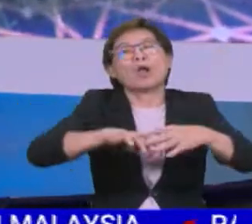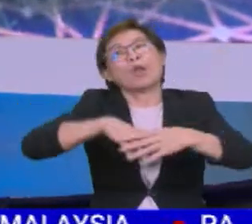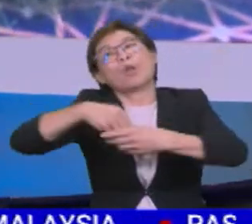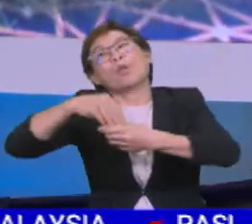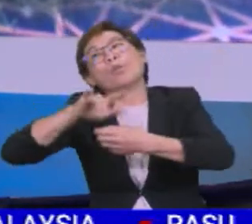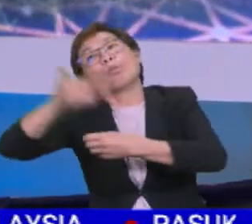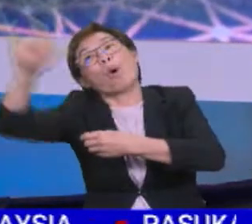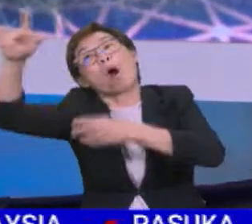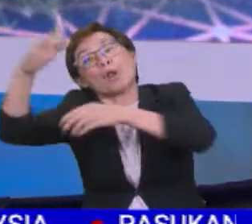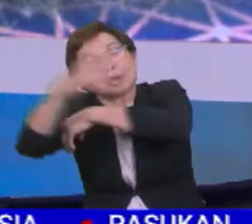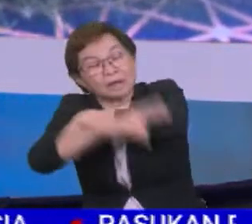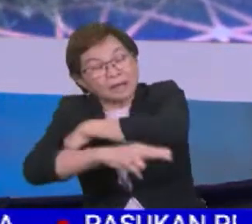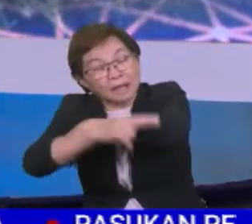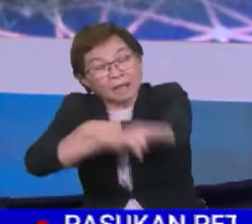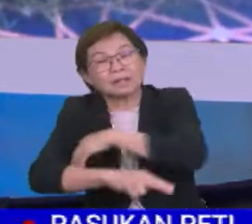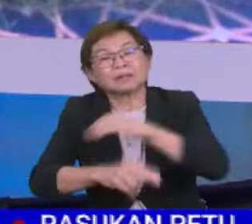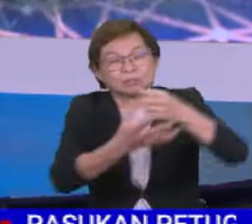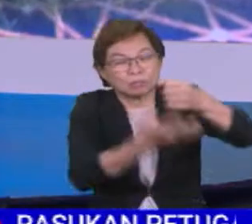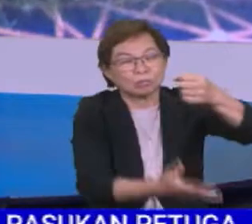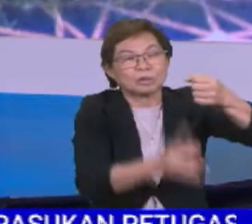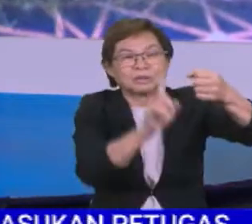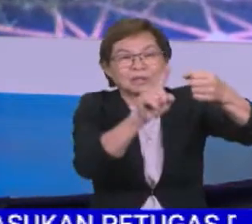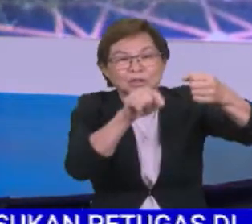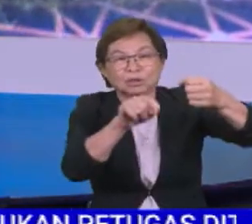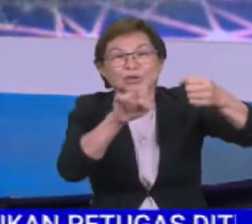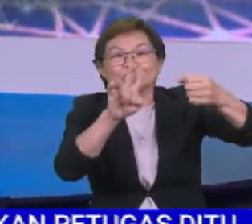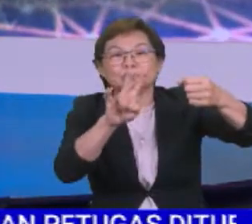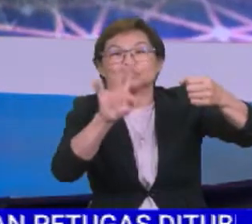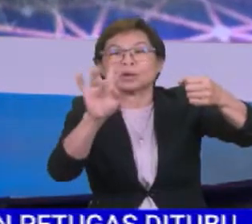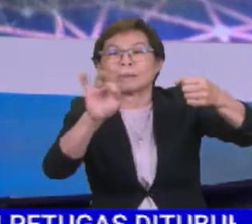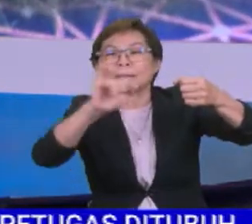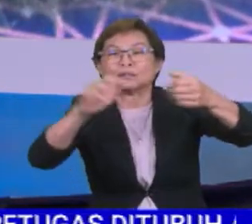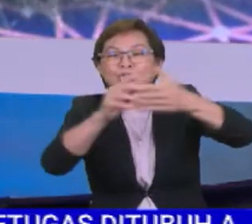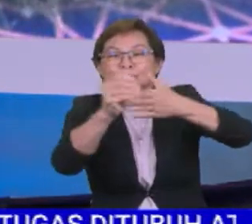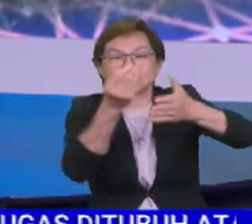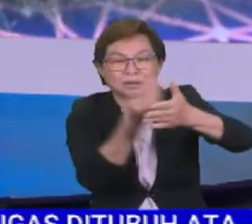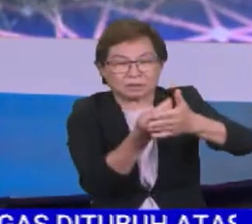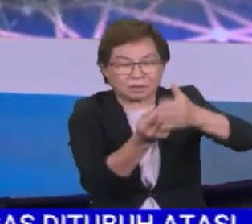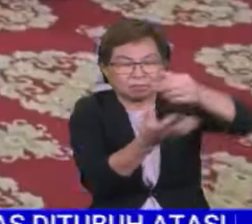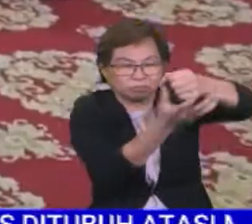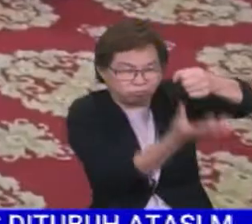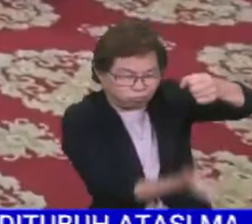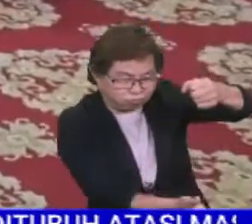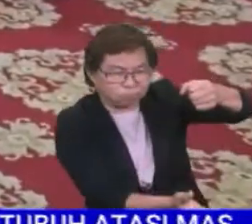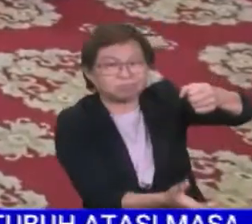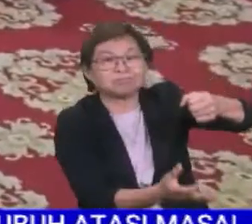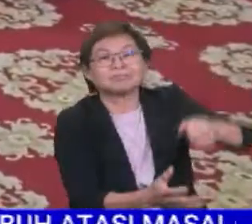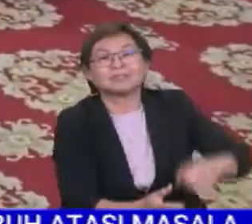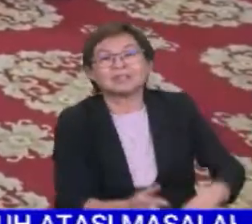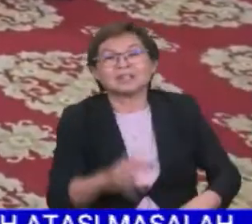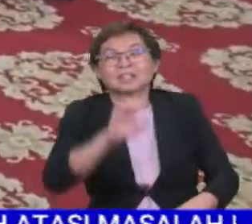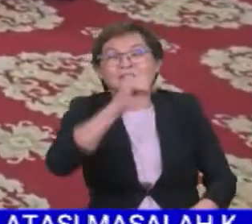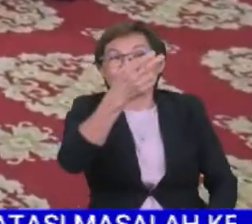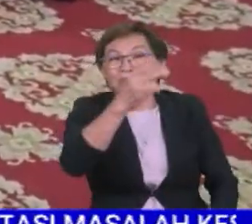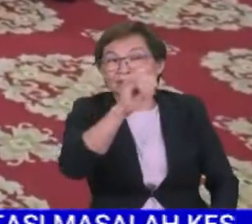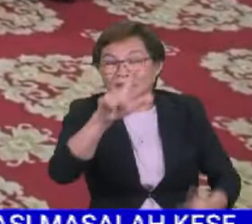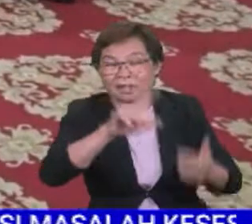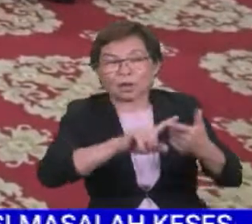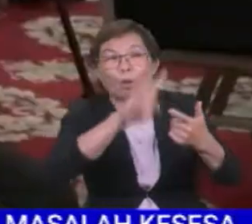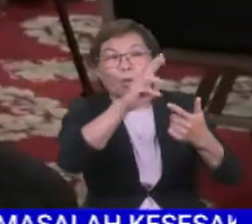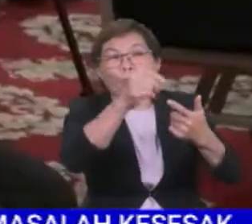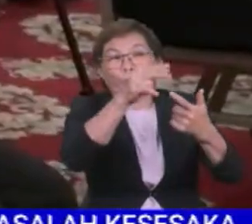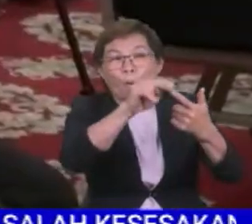lembabkan peruntukan satu populer tujuh delapan juta ringgit Hai Muhammad Syaikh